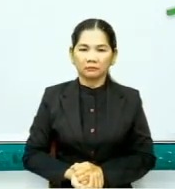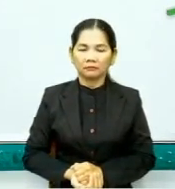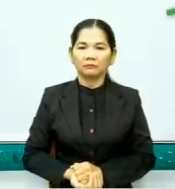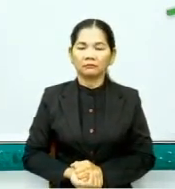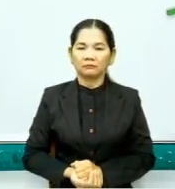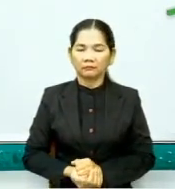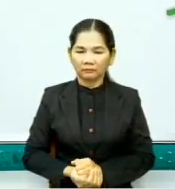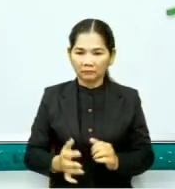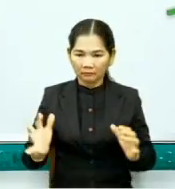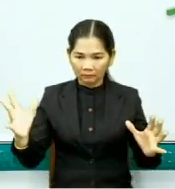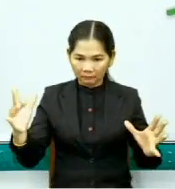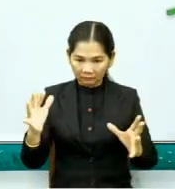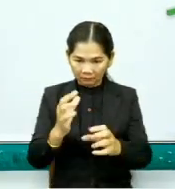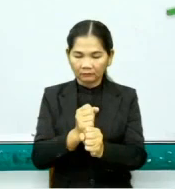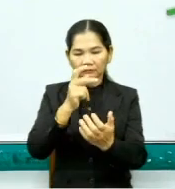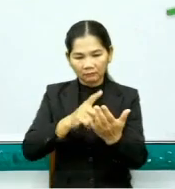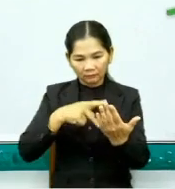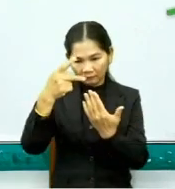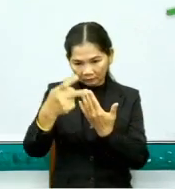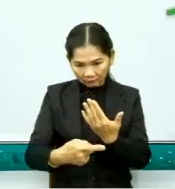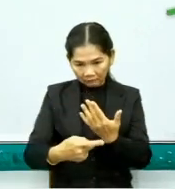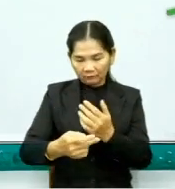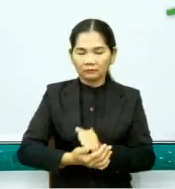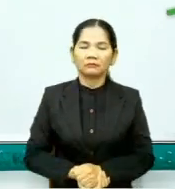จับกรรมวิธี